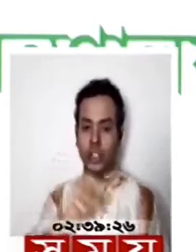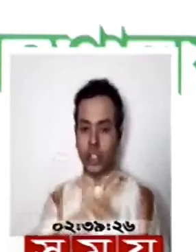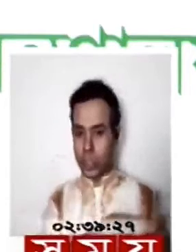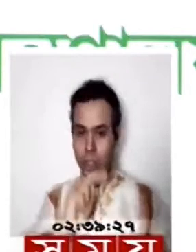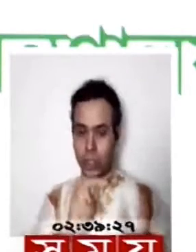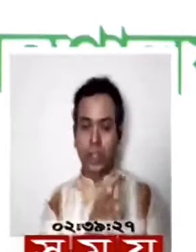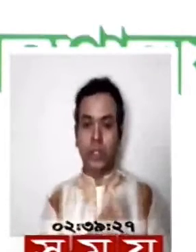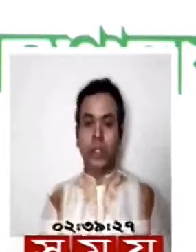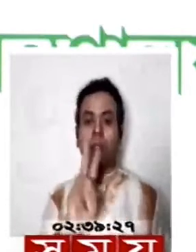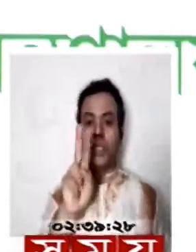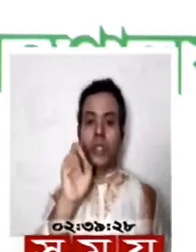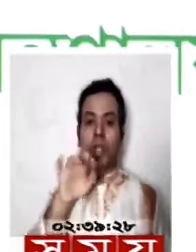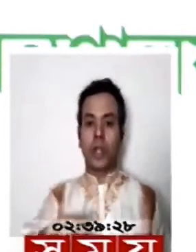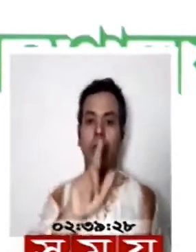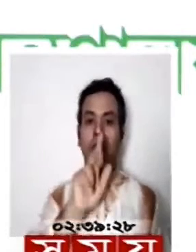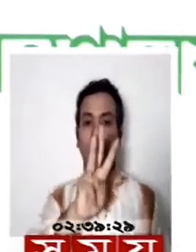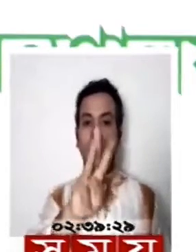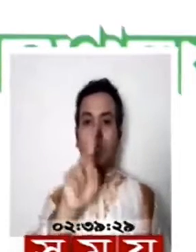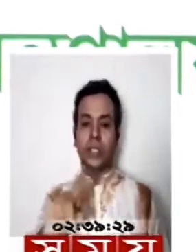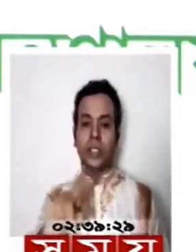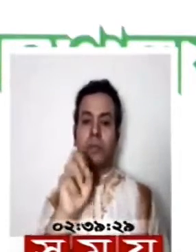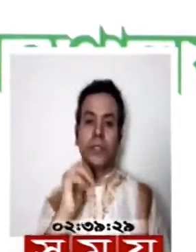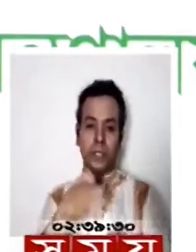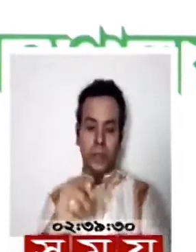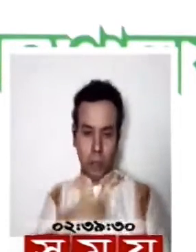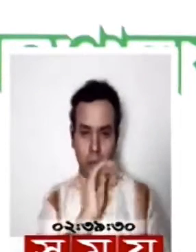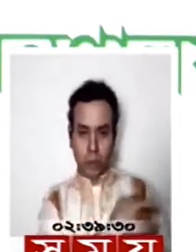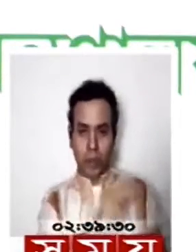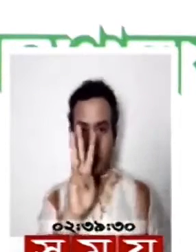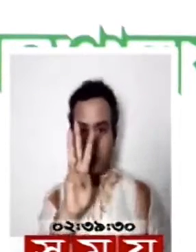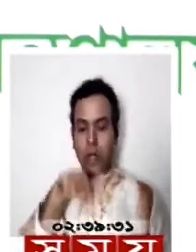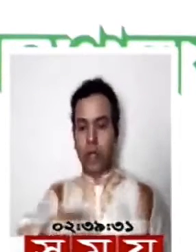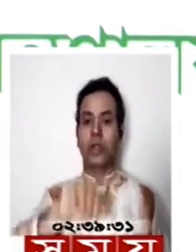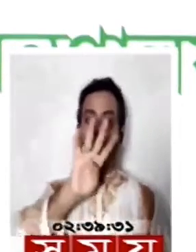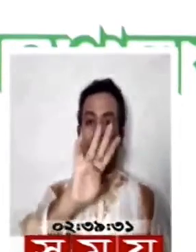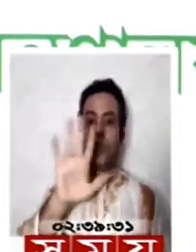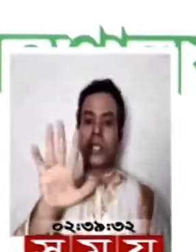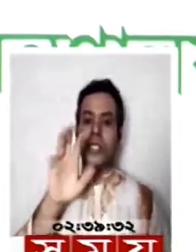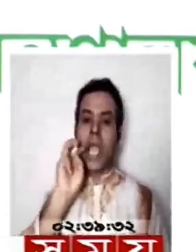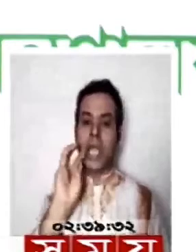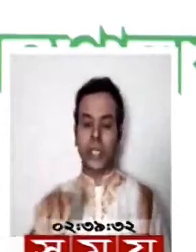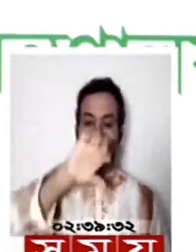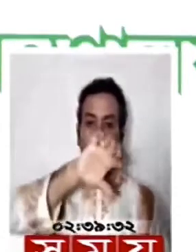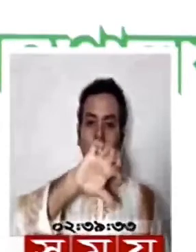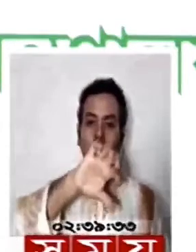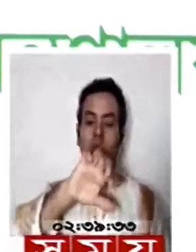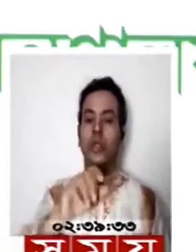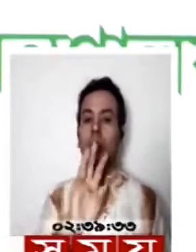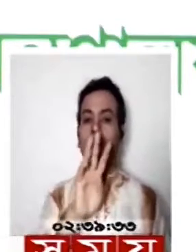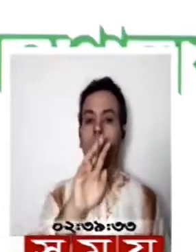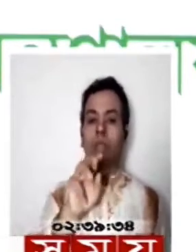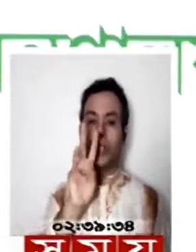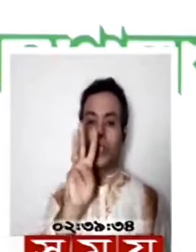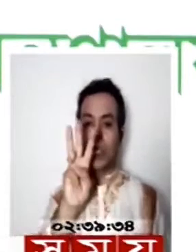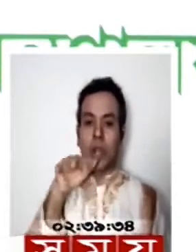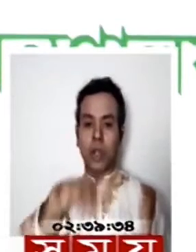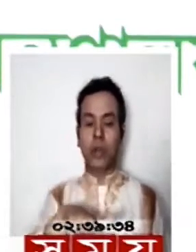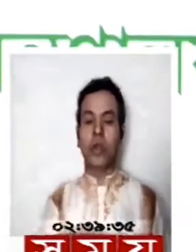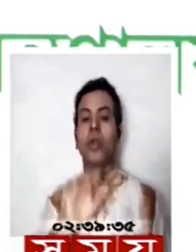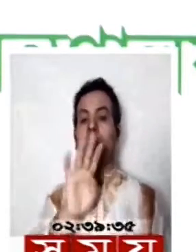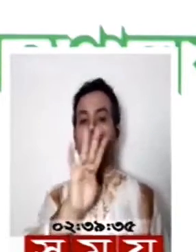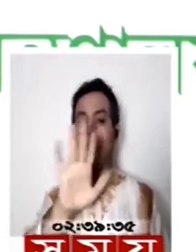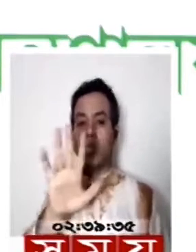24,06,427টি। বিতরণ হয়েছে 24 ঘন্টায় 28,810টি, এ পর্যন্ত 20,61,032টি। বর্তমানে মজুদ আছে